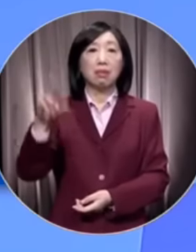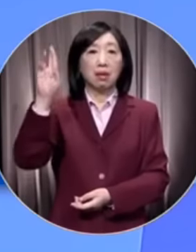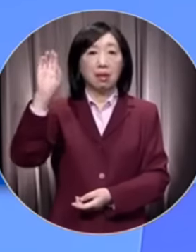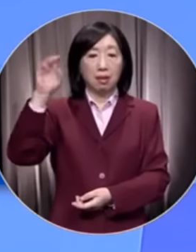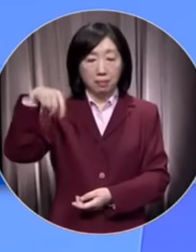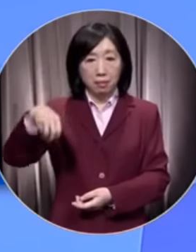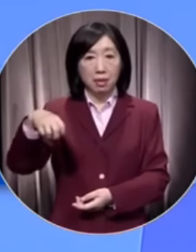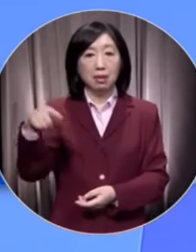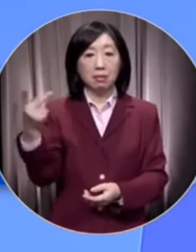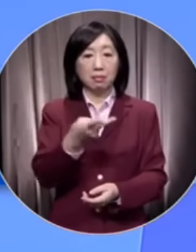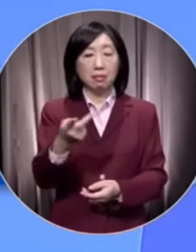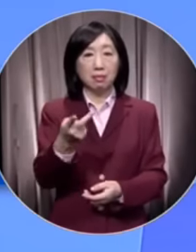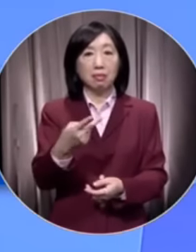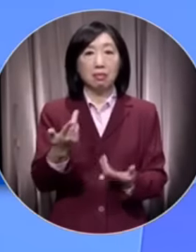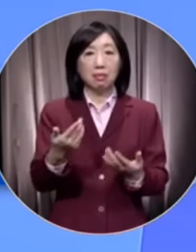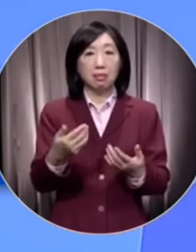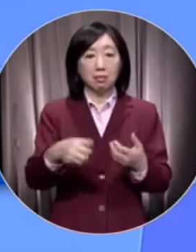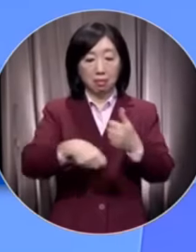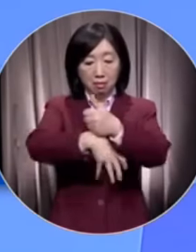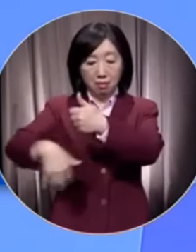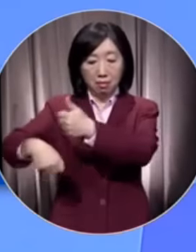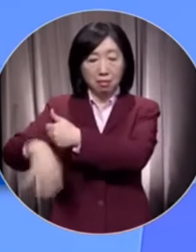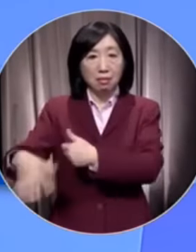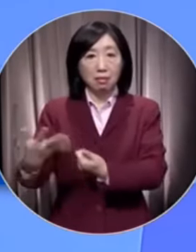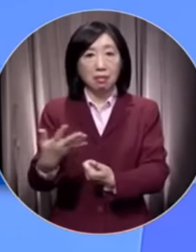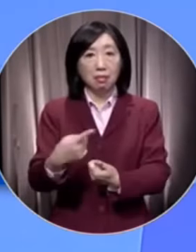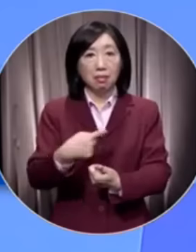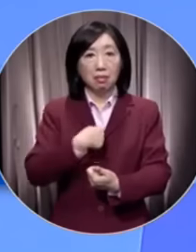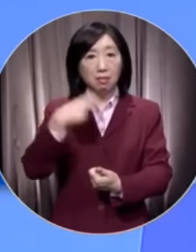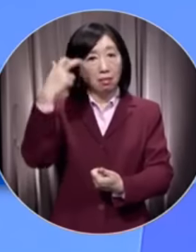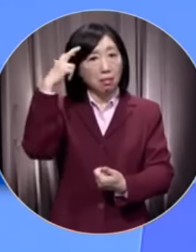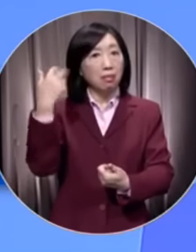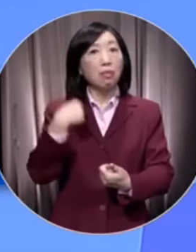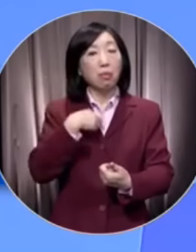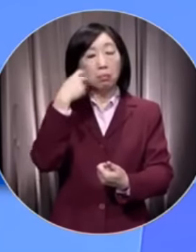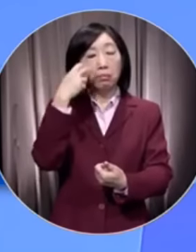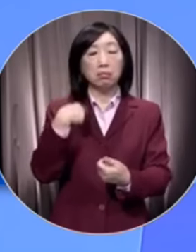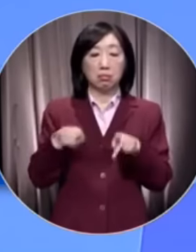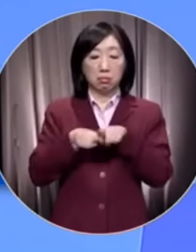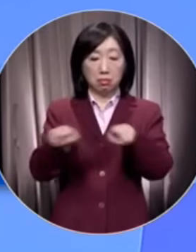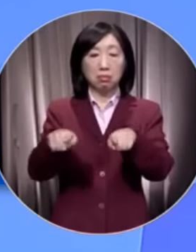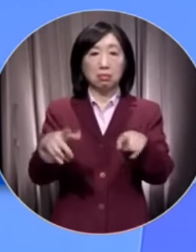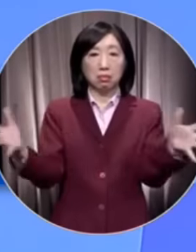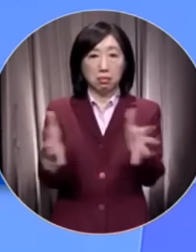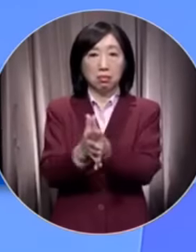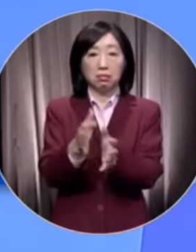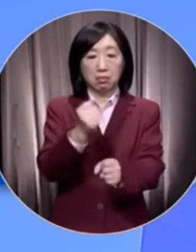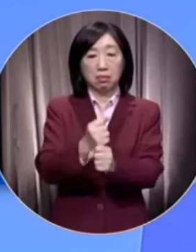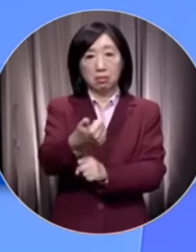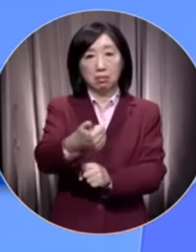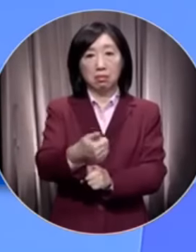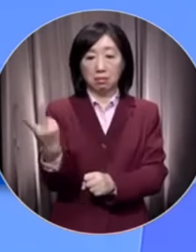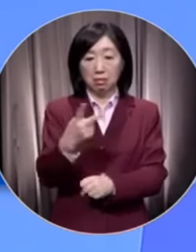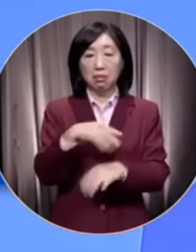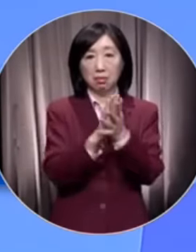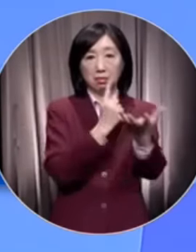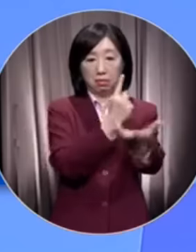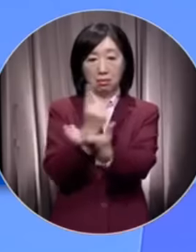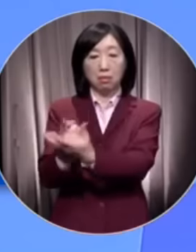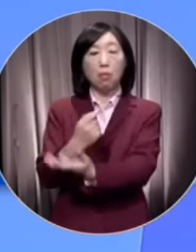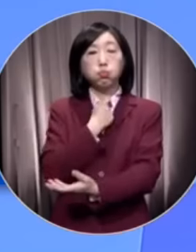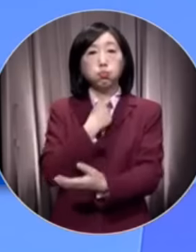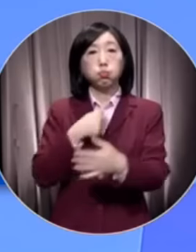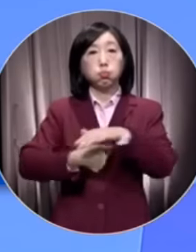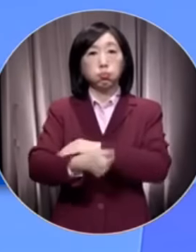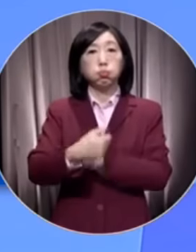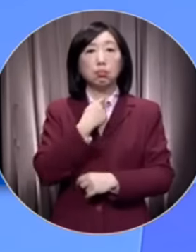个区域经贸组织，我们坚持双管齐下同步进行，两者都要加入。为